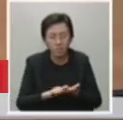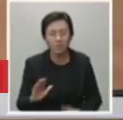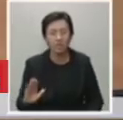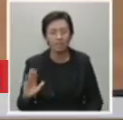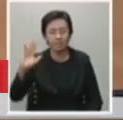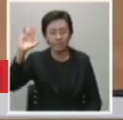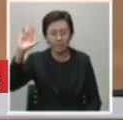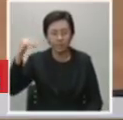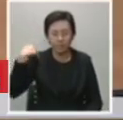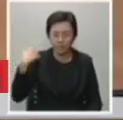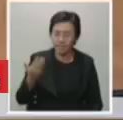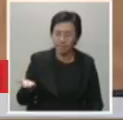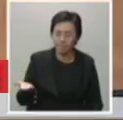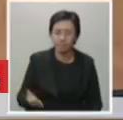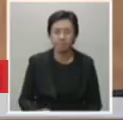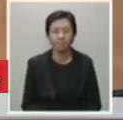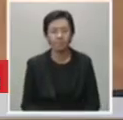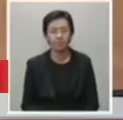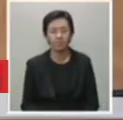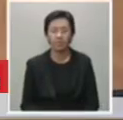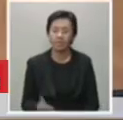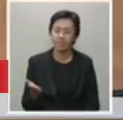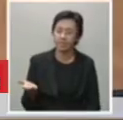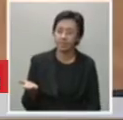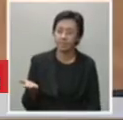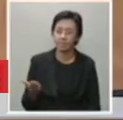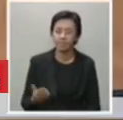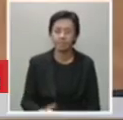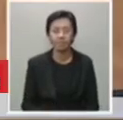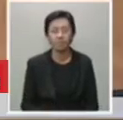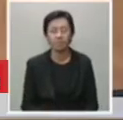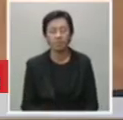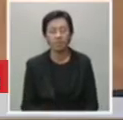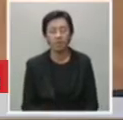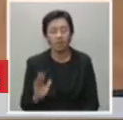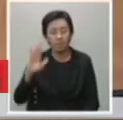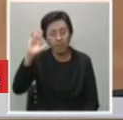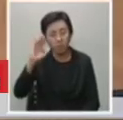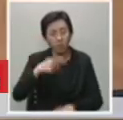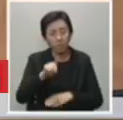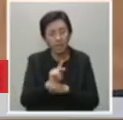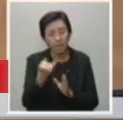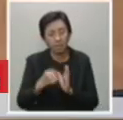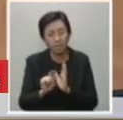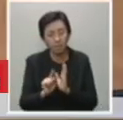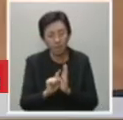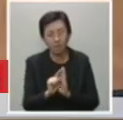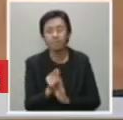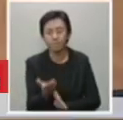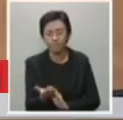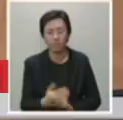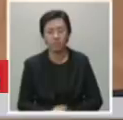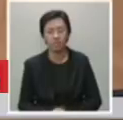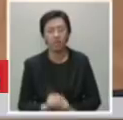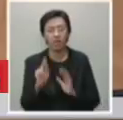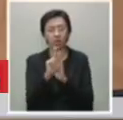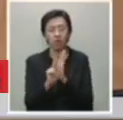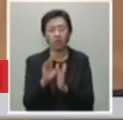านมีผู้ประท้วงเชิญครับประท้วงประธาน10ผิดข้อบังคับข้อไหนครับ ข้อ69